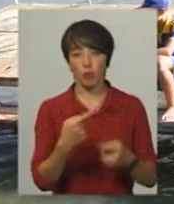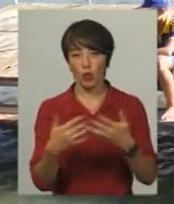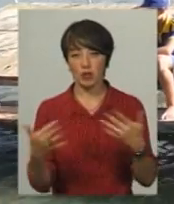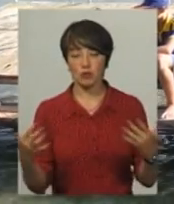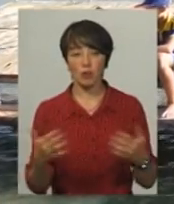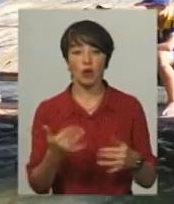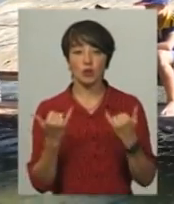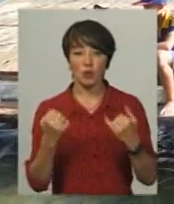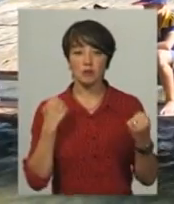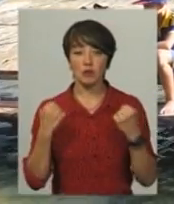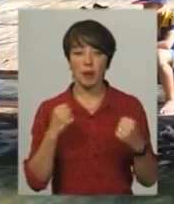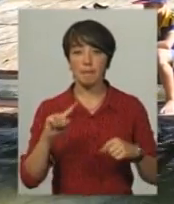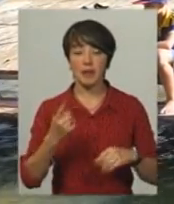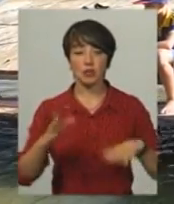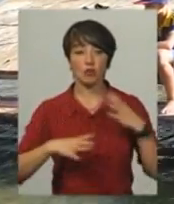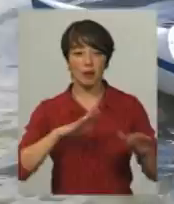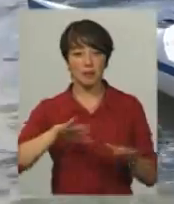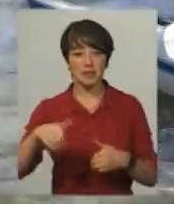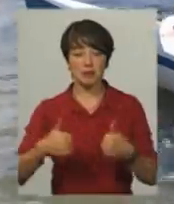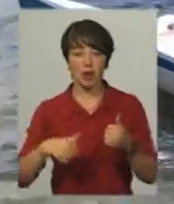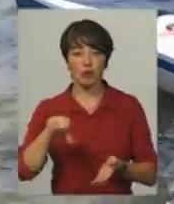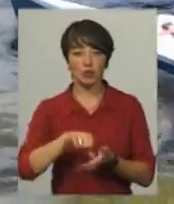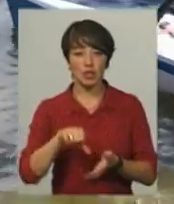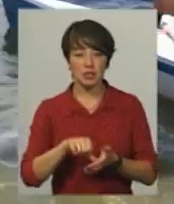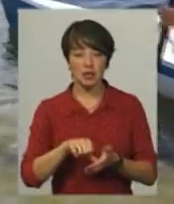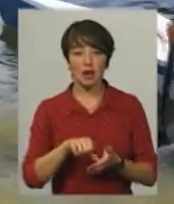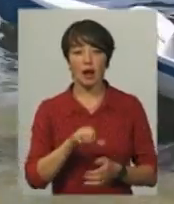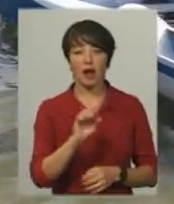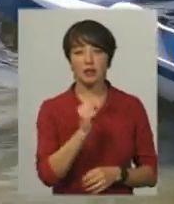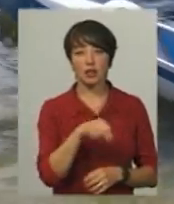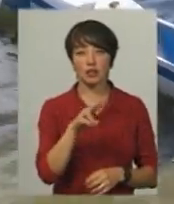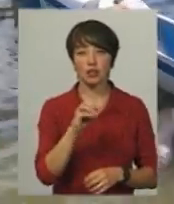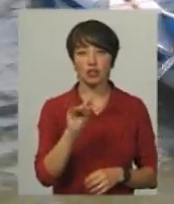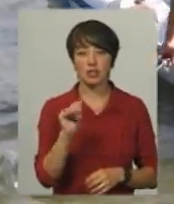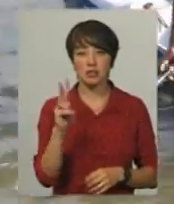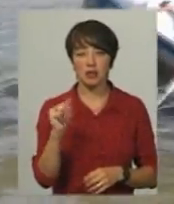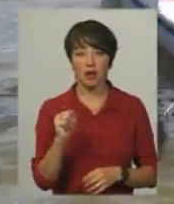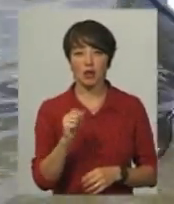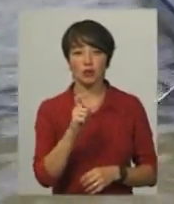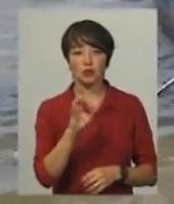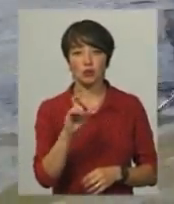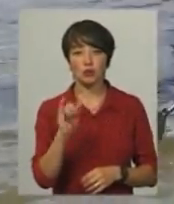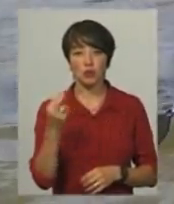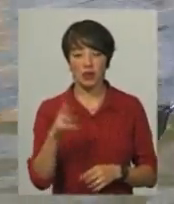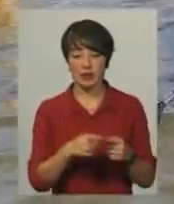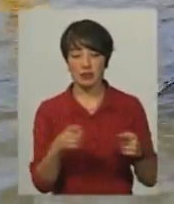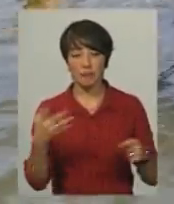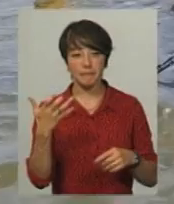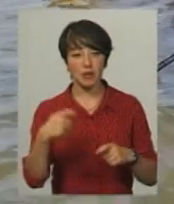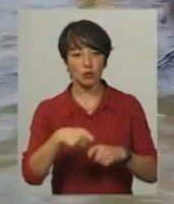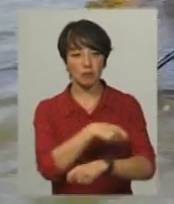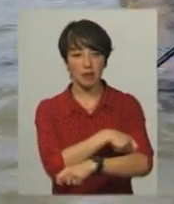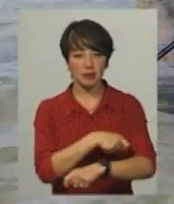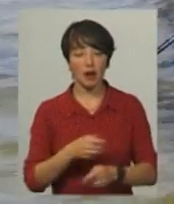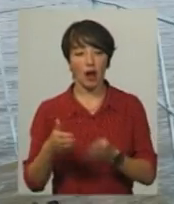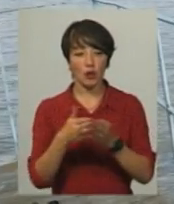Сьогодні у спортсмени перше тренування після змагань. Учасниці змагань Анастасія Дежицька та Тетяна Зозуля здобули срібло на дистанції 500 метрів в